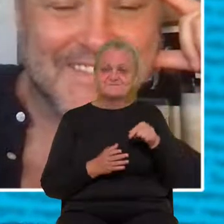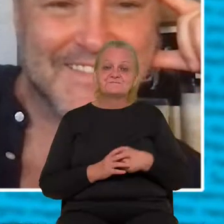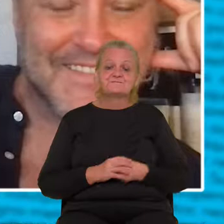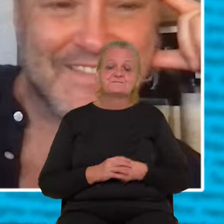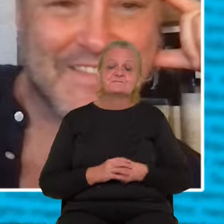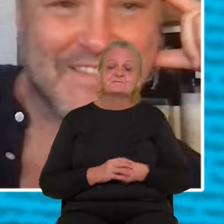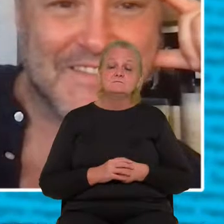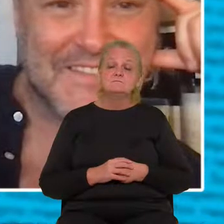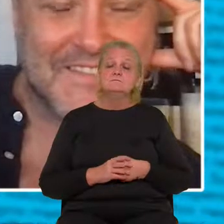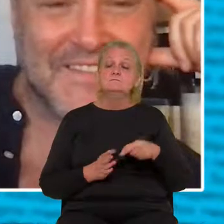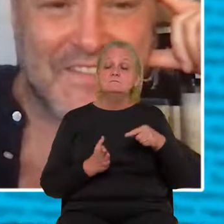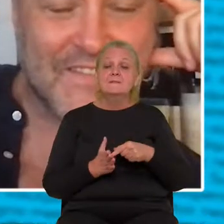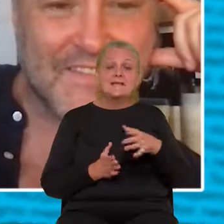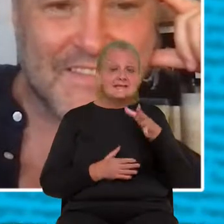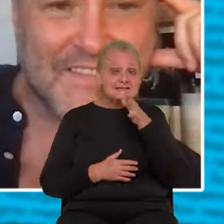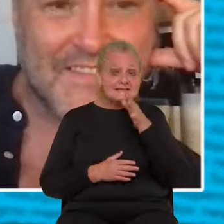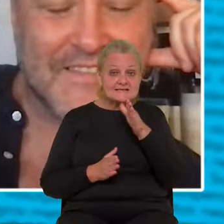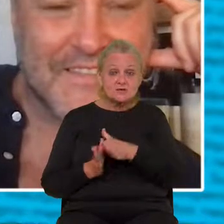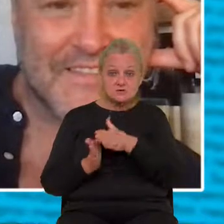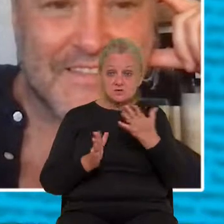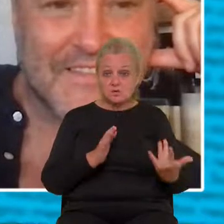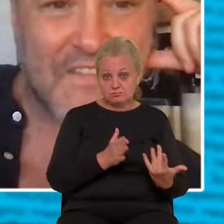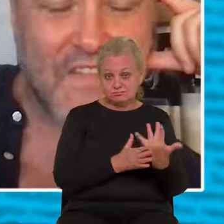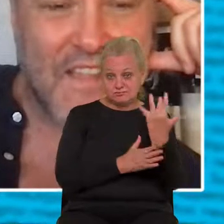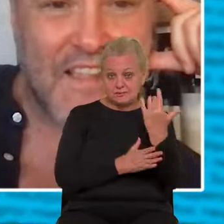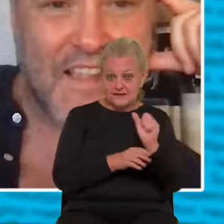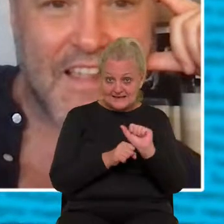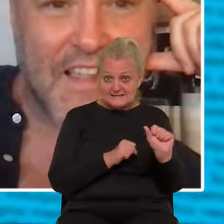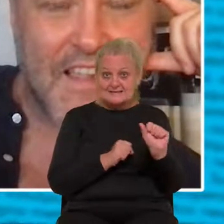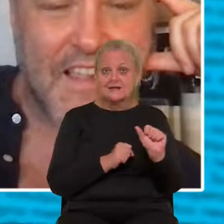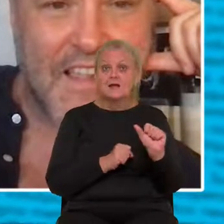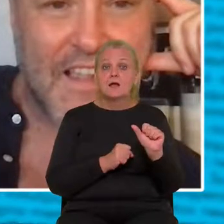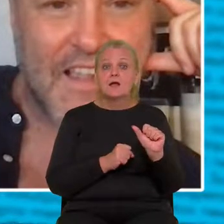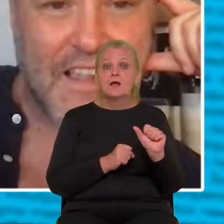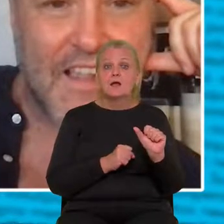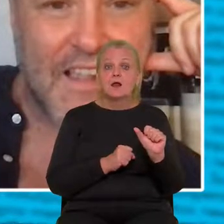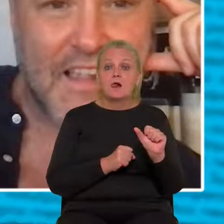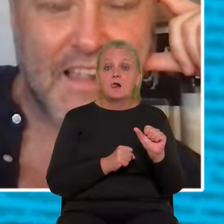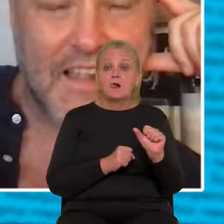które po izraelskiej stronie wyrosły, a